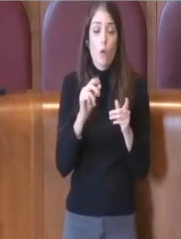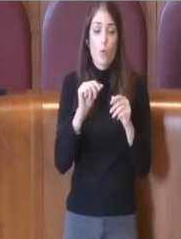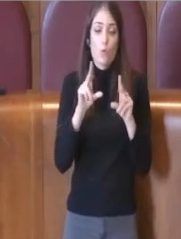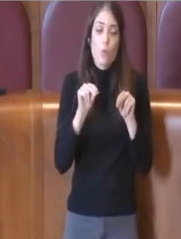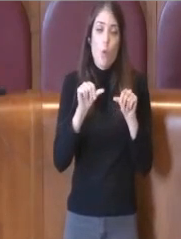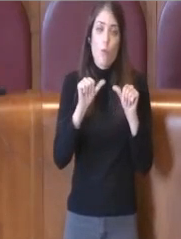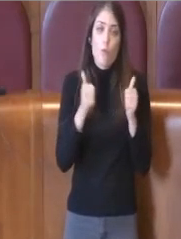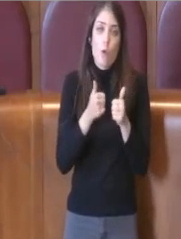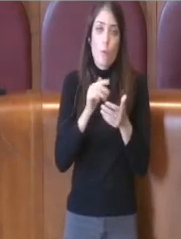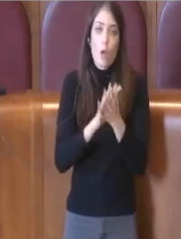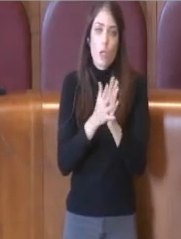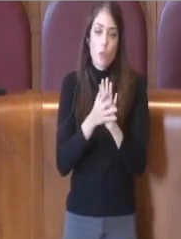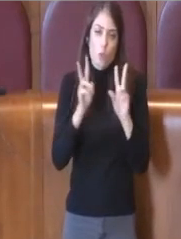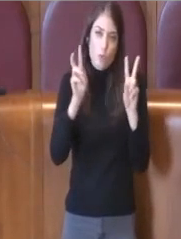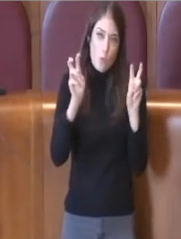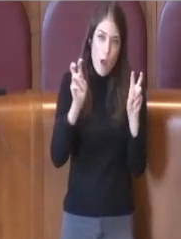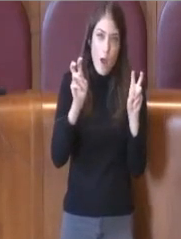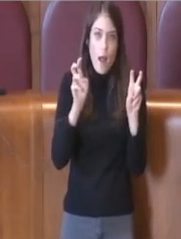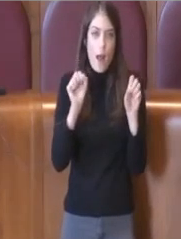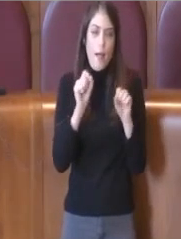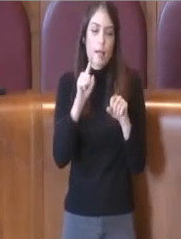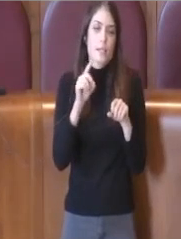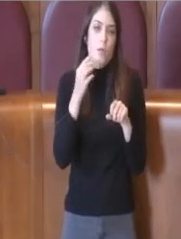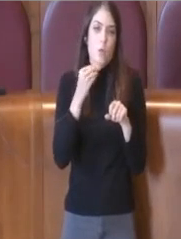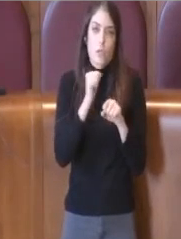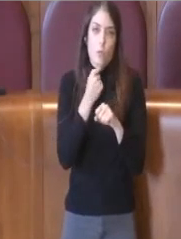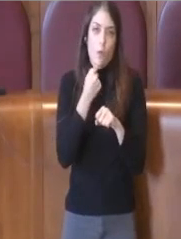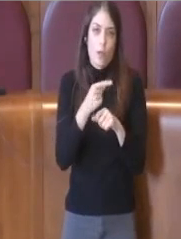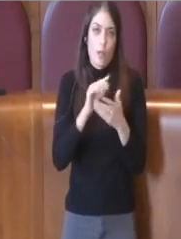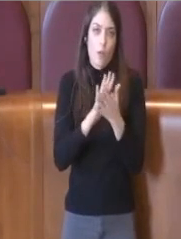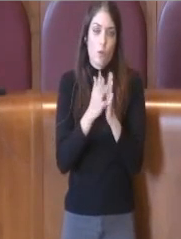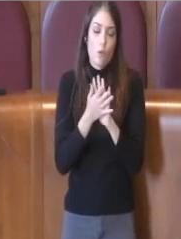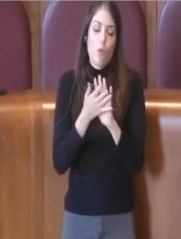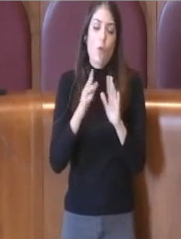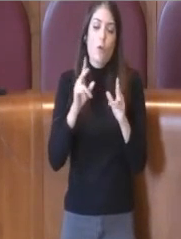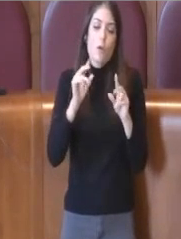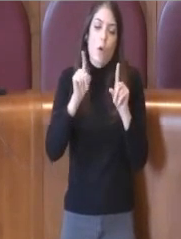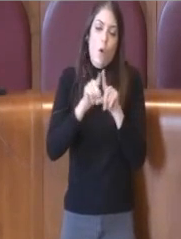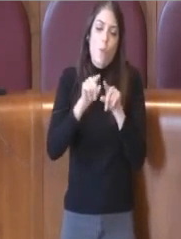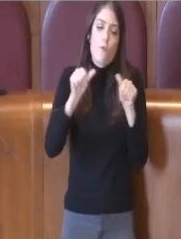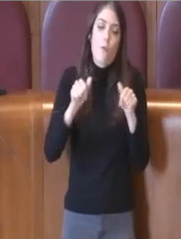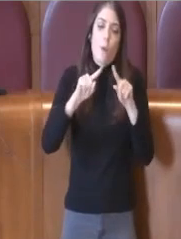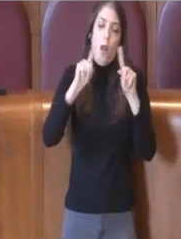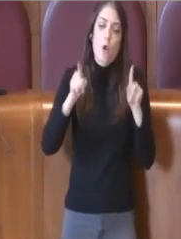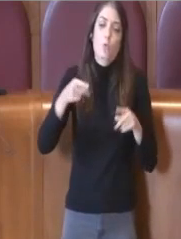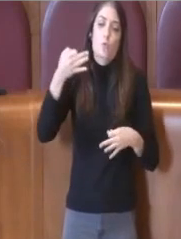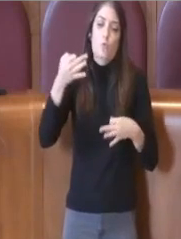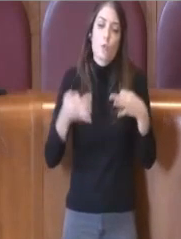che dire contrattuale, un nuovo negozio giuridico, ecco, diciamo questo, perché appunto